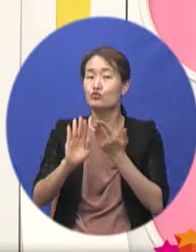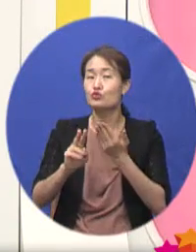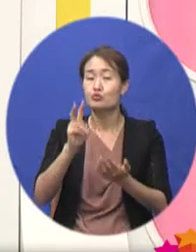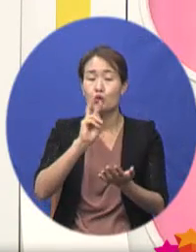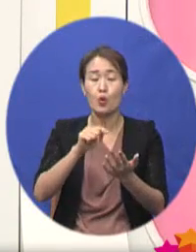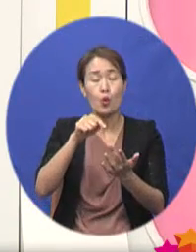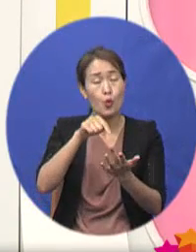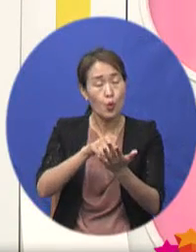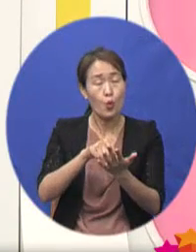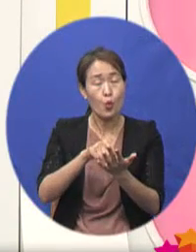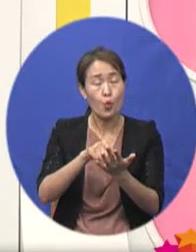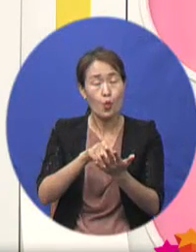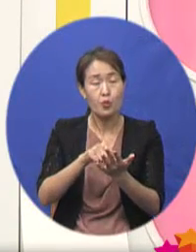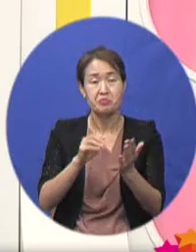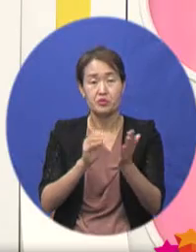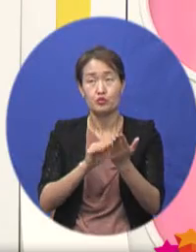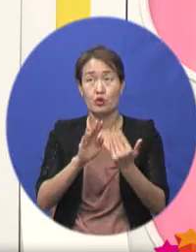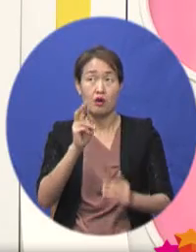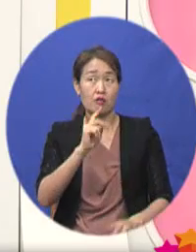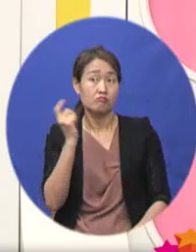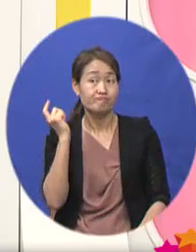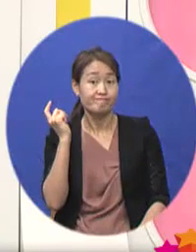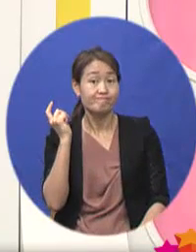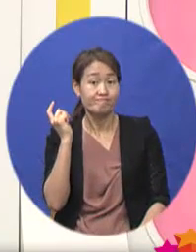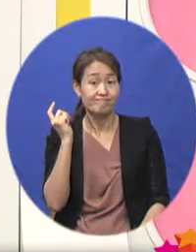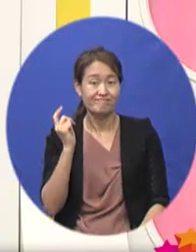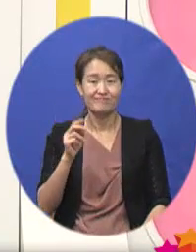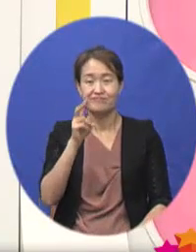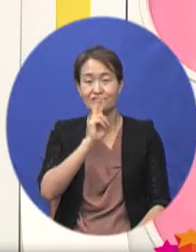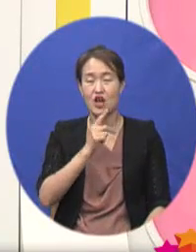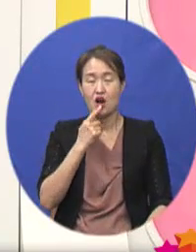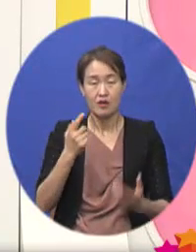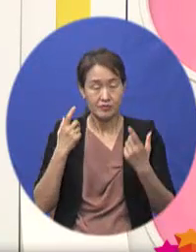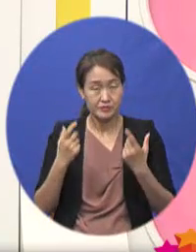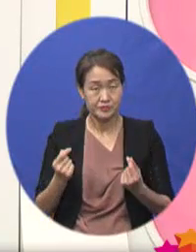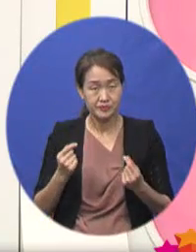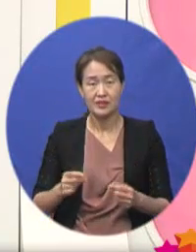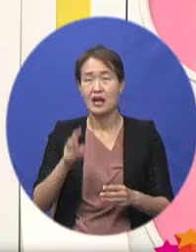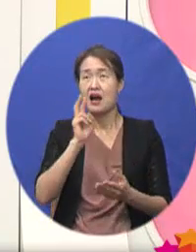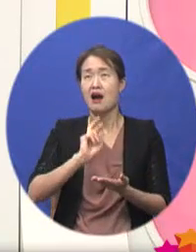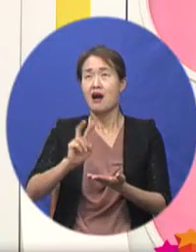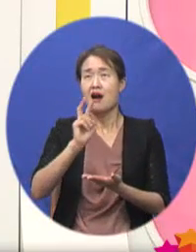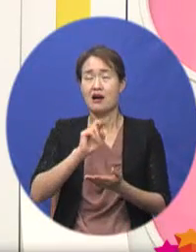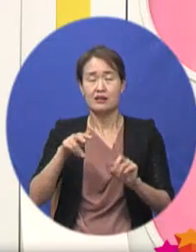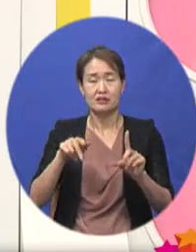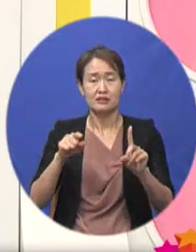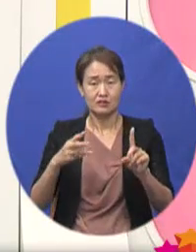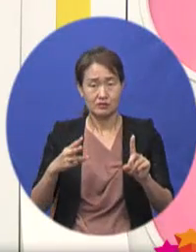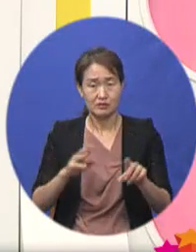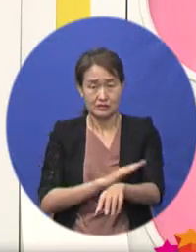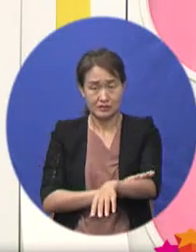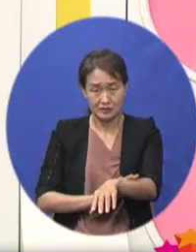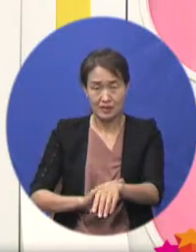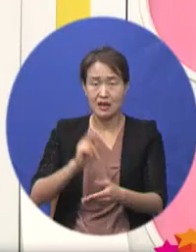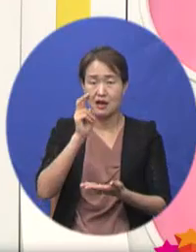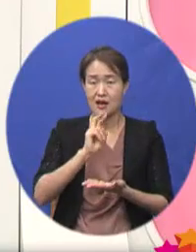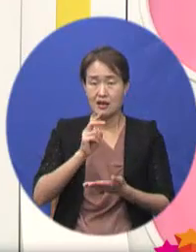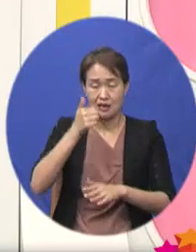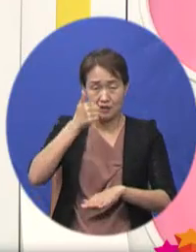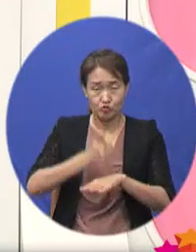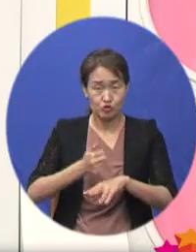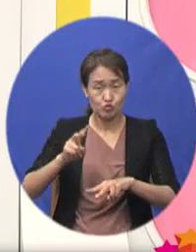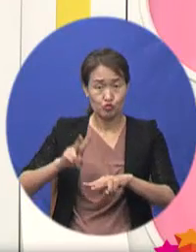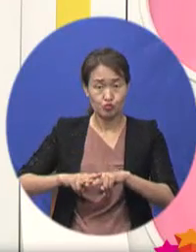예. 눌러주시면 전주가 딱 나옵니다. 나. 음악에 맞춰서 노래를 네. 1절까지 잘 불러주시고